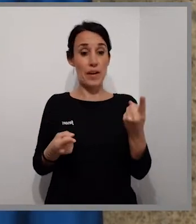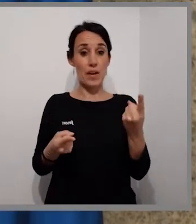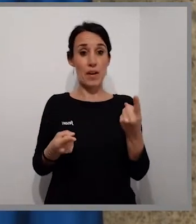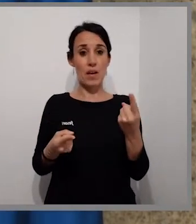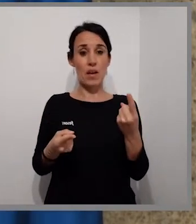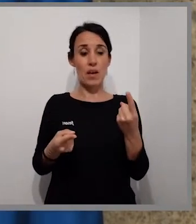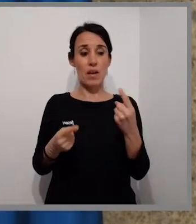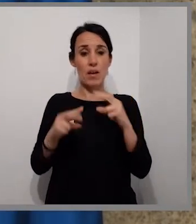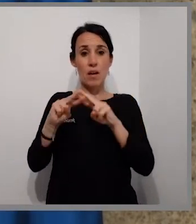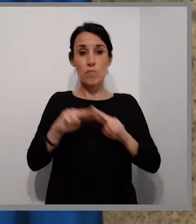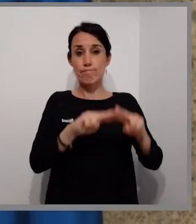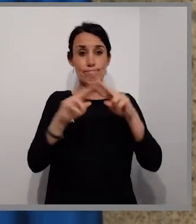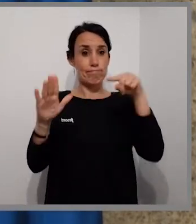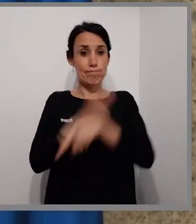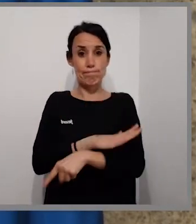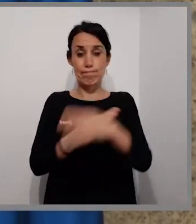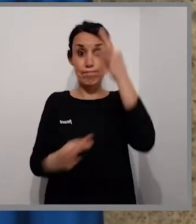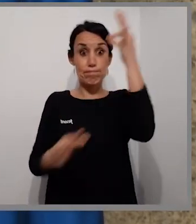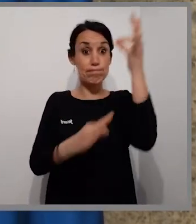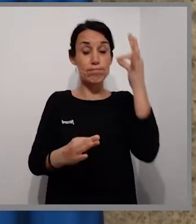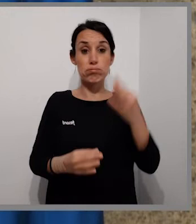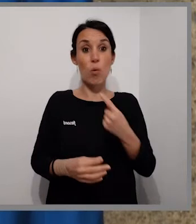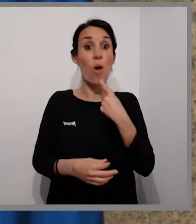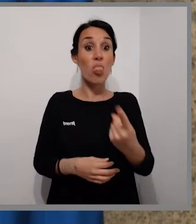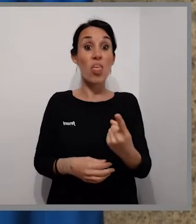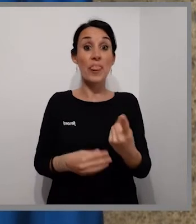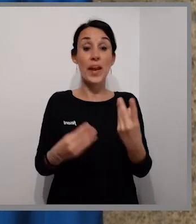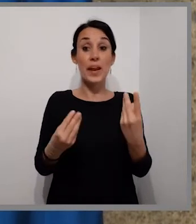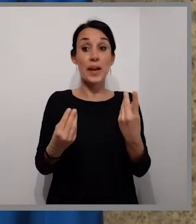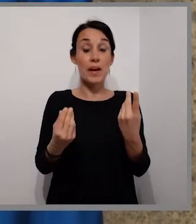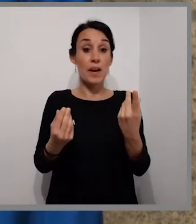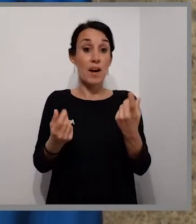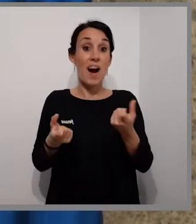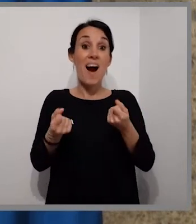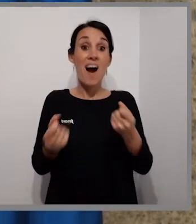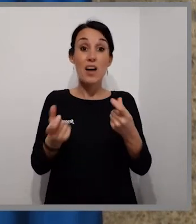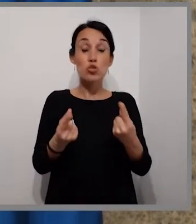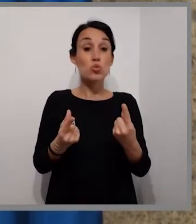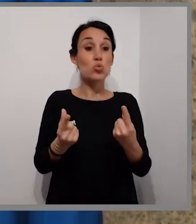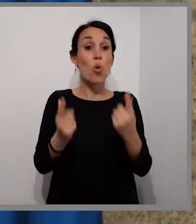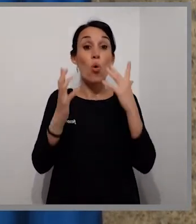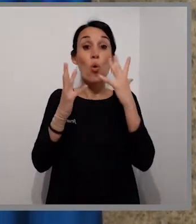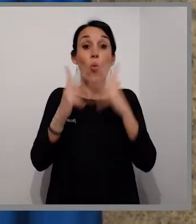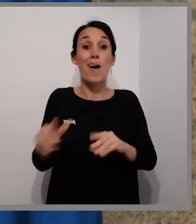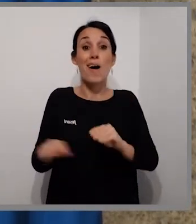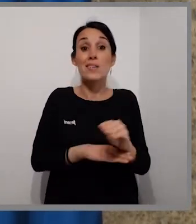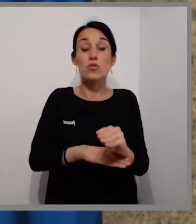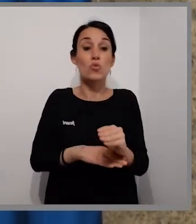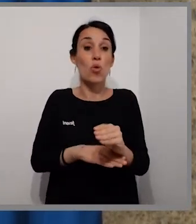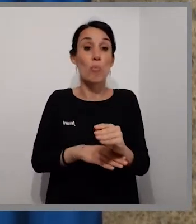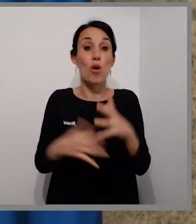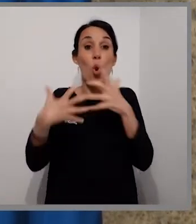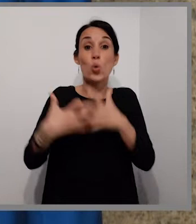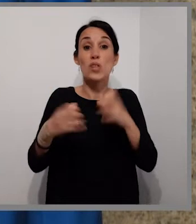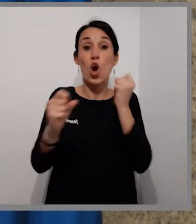sap, des d'una anàlisi mínimament rigorosa és impossible que li diga el que anem a invertir en